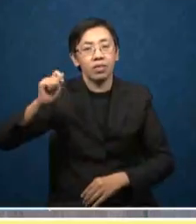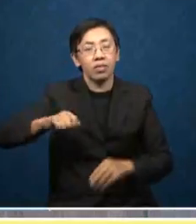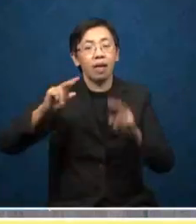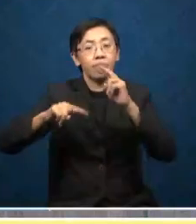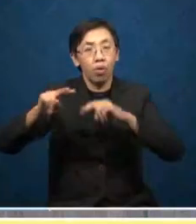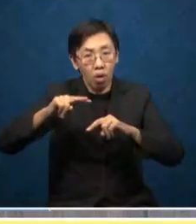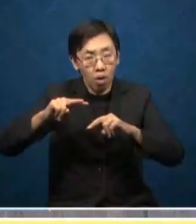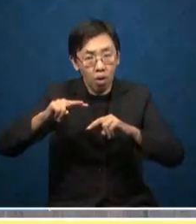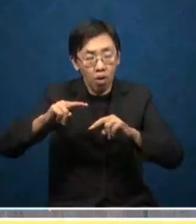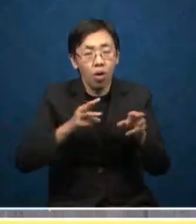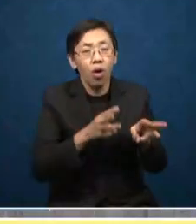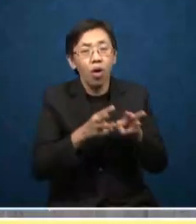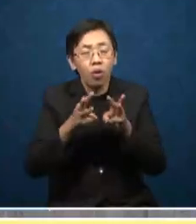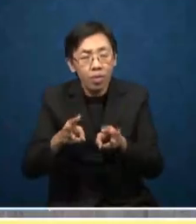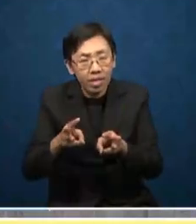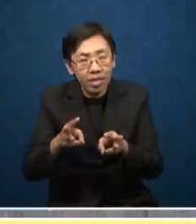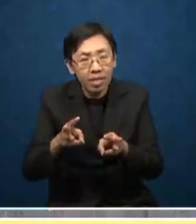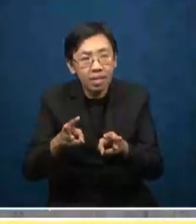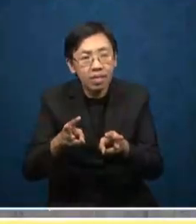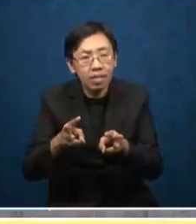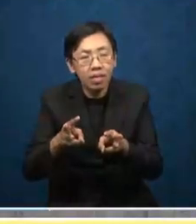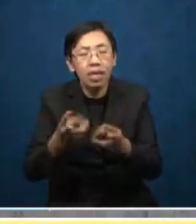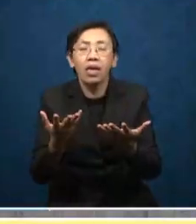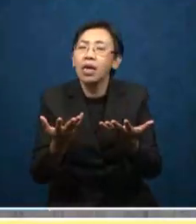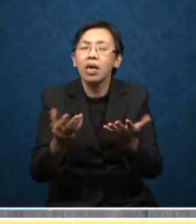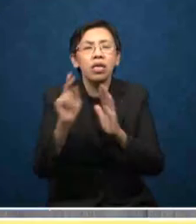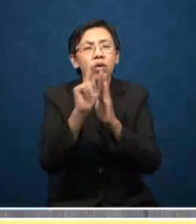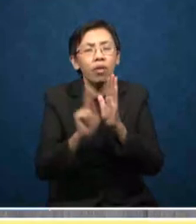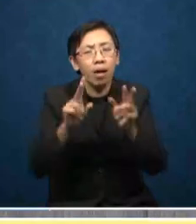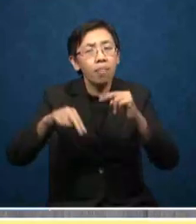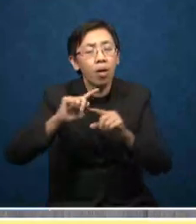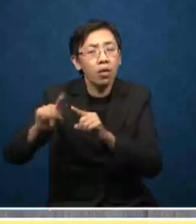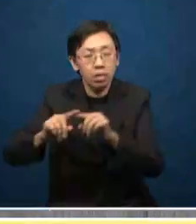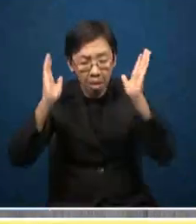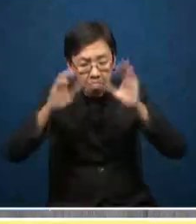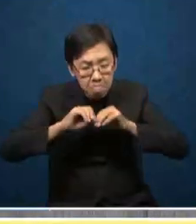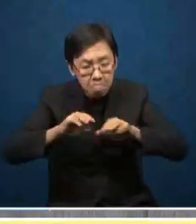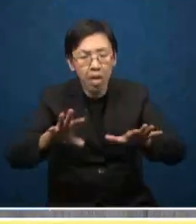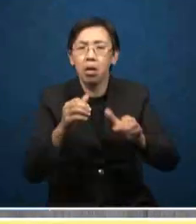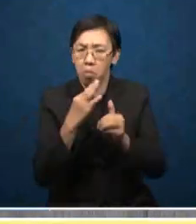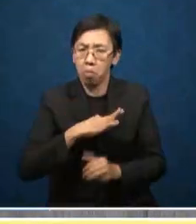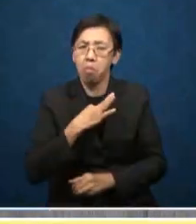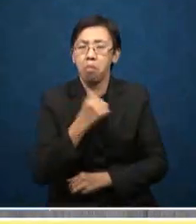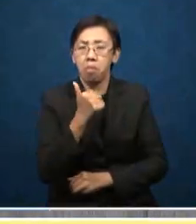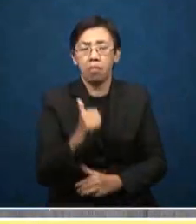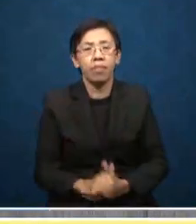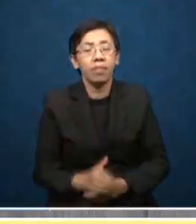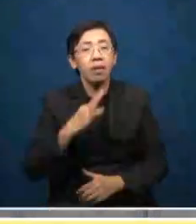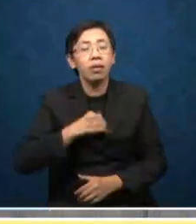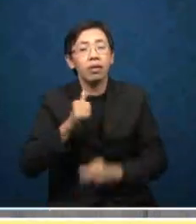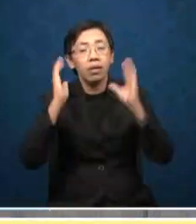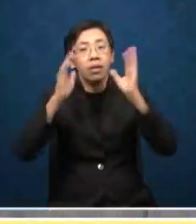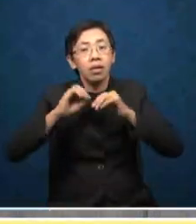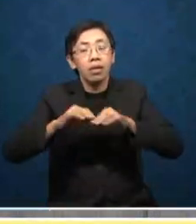และกระบวนการเกี่ยวกับกฎหมายปกครองต่างๆเป็นสิ่งที่ดีท่านได้นำเสนอ